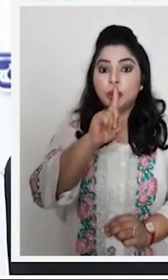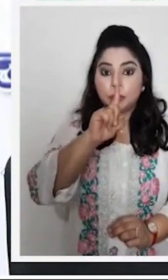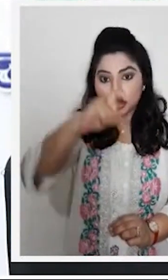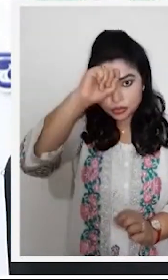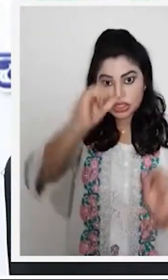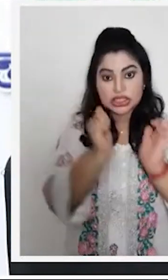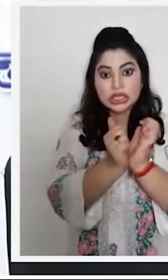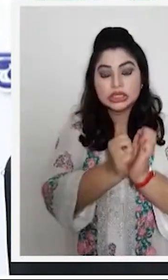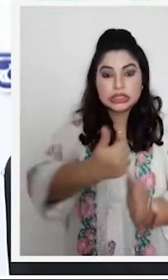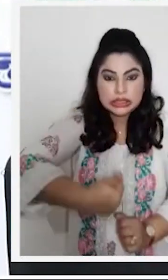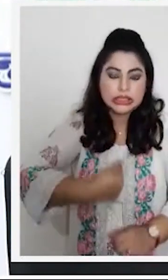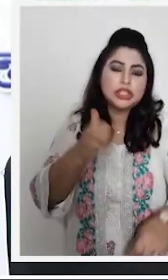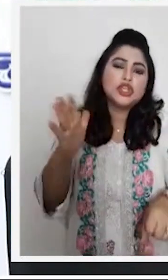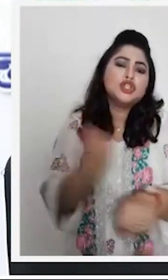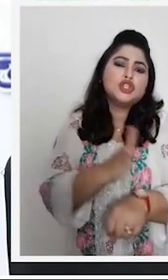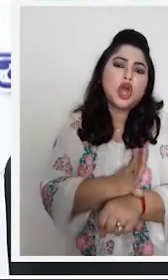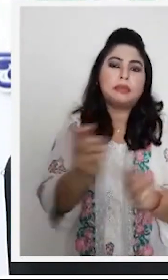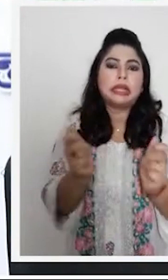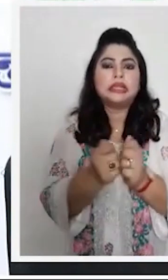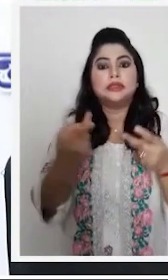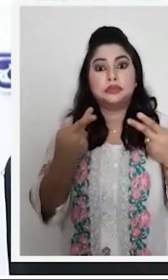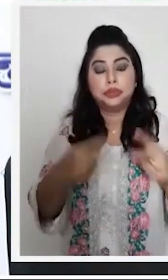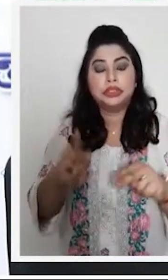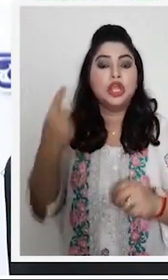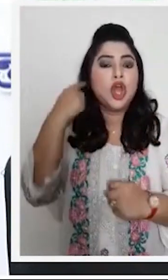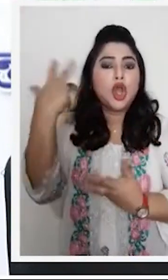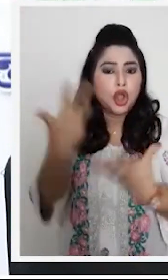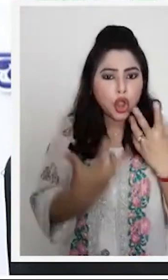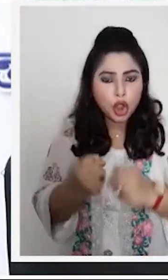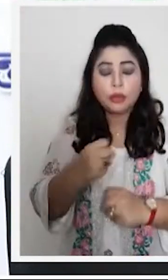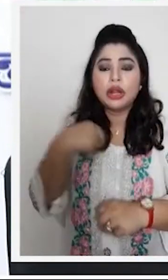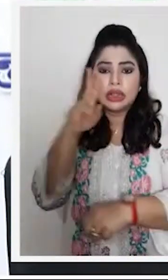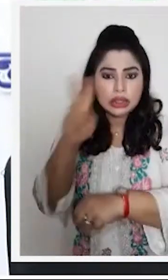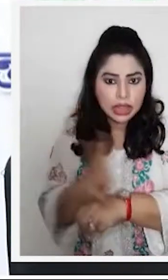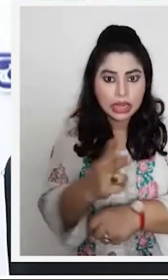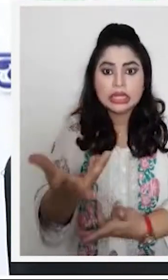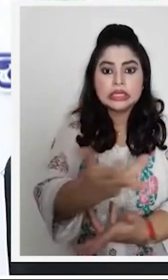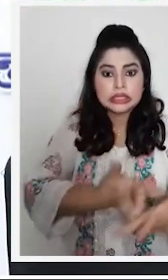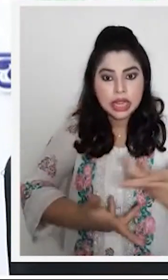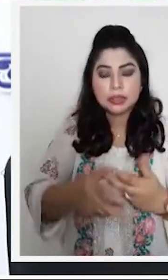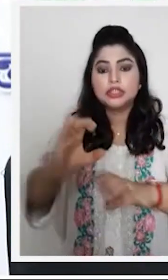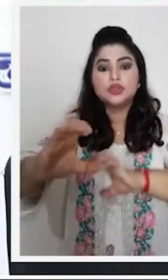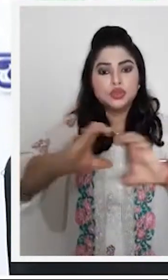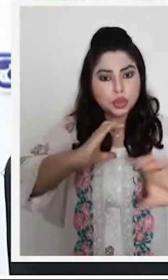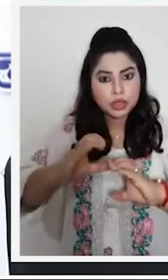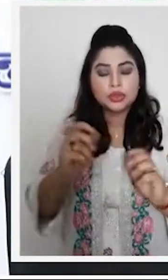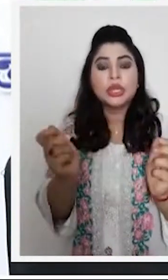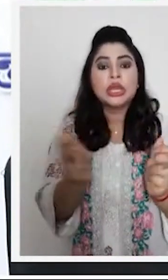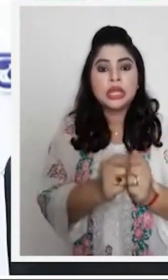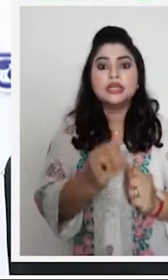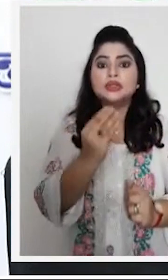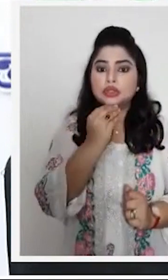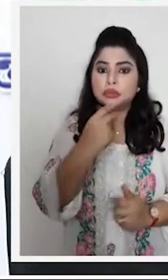সম্মুখ উপলব্ধি করেন। এই মুহূর্তে তিনি দেশের সবচেয়ে ব্যস্ততম ব্যক্তি। করোনা শুধুমাত্র স্বাস্থ্যগত বিষয় নয়,